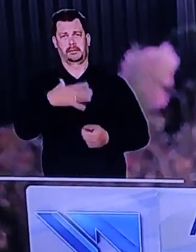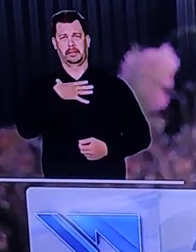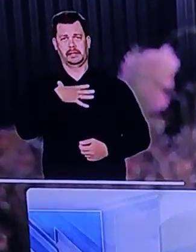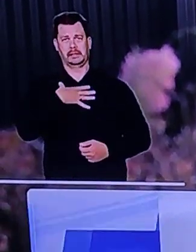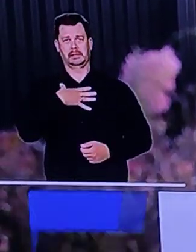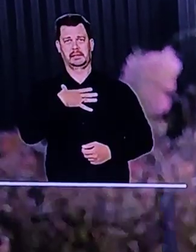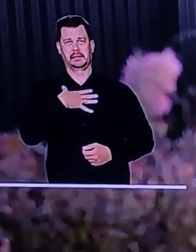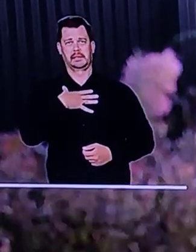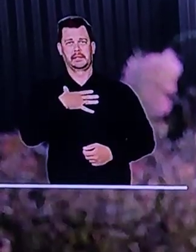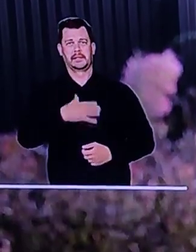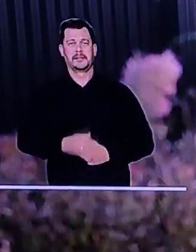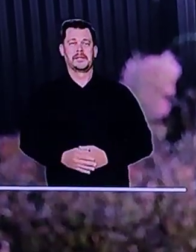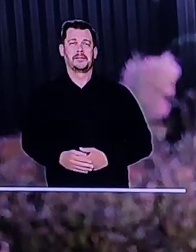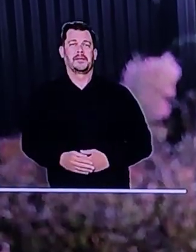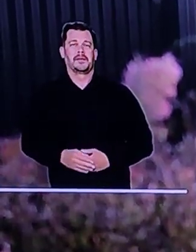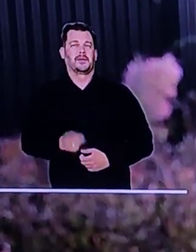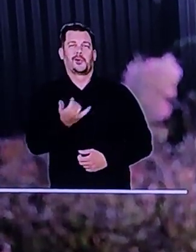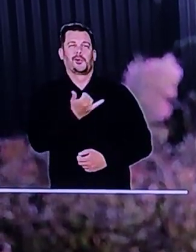piesków